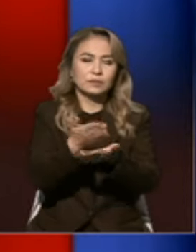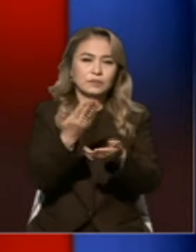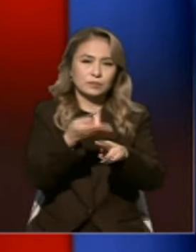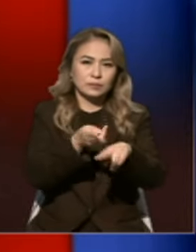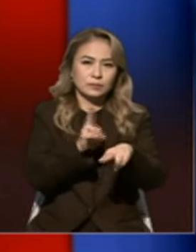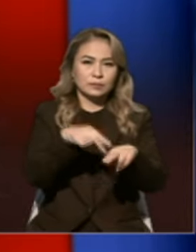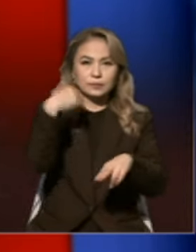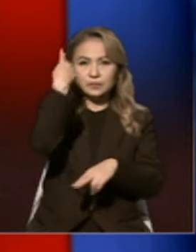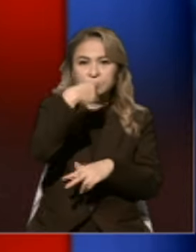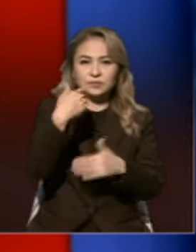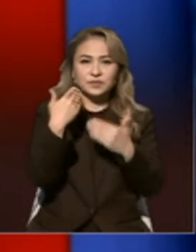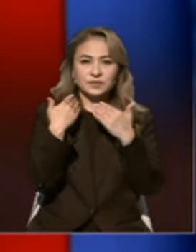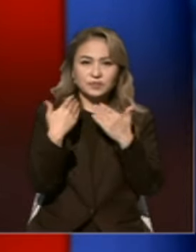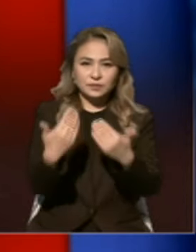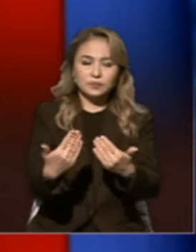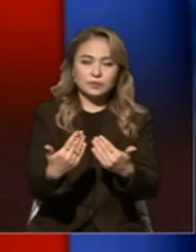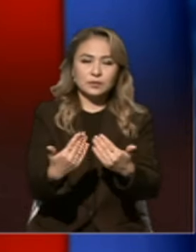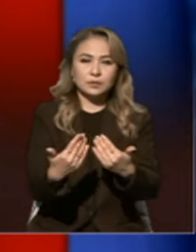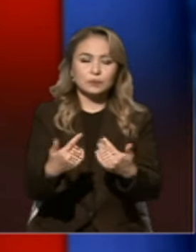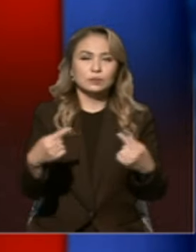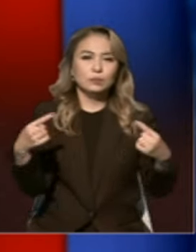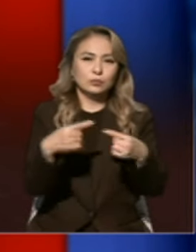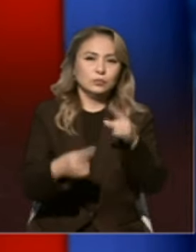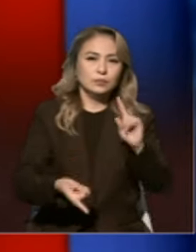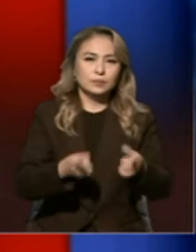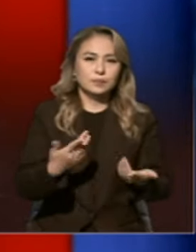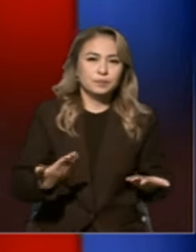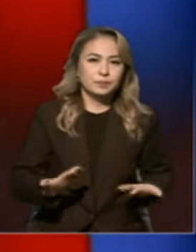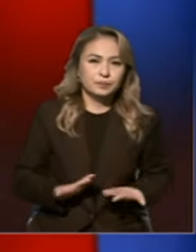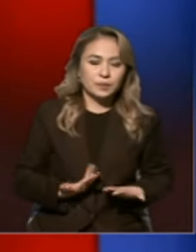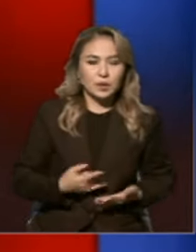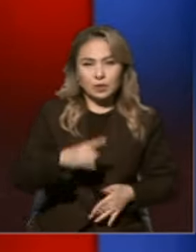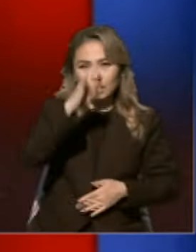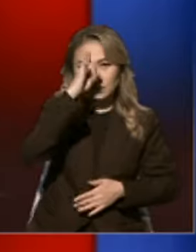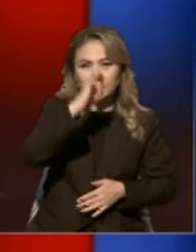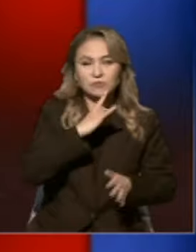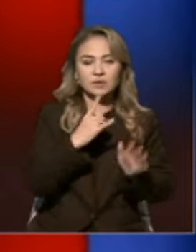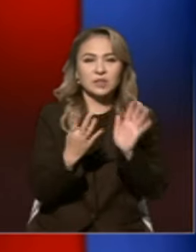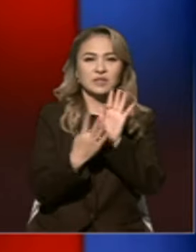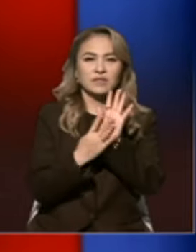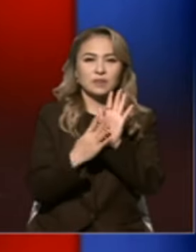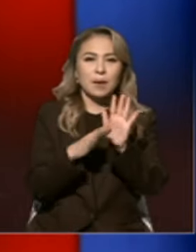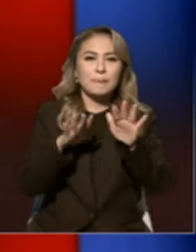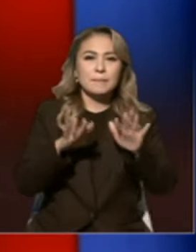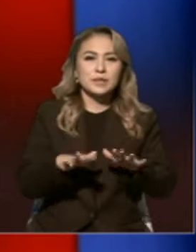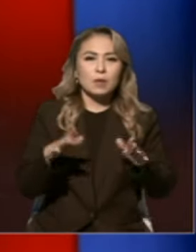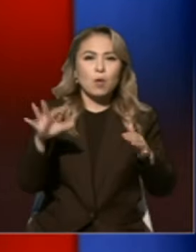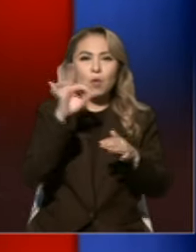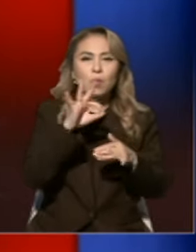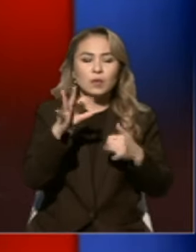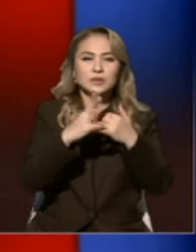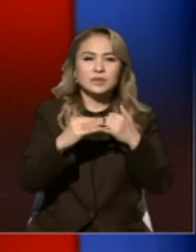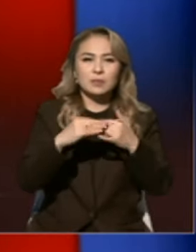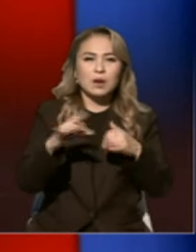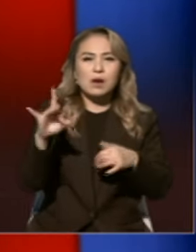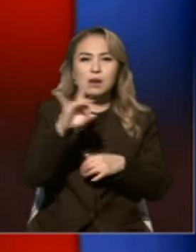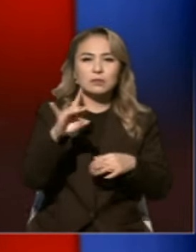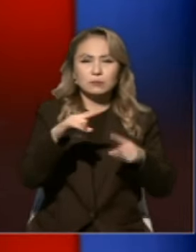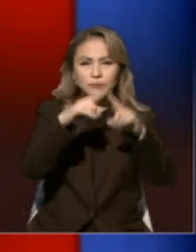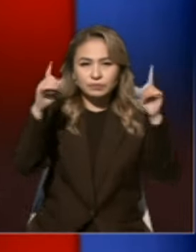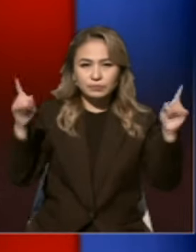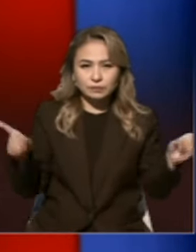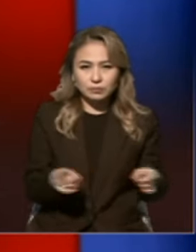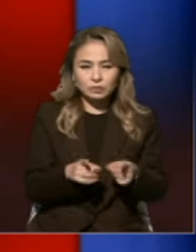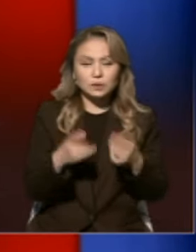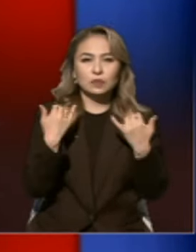істейді. Сондықтан да жаңағы ағамыз айтып отыр, шынымен де біздің құдайға шүкір Қазақстан 9-ші орында жер көлемі бойынша. Алайда кейбір жаңағы біздің оңтүстік,